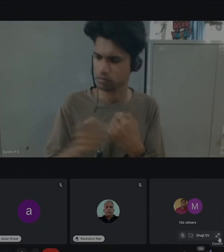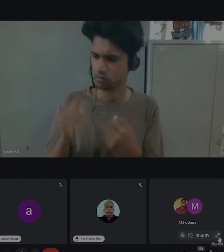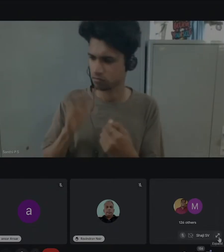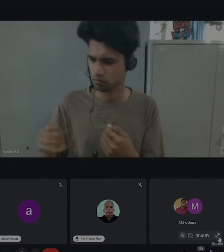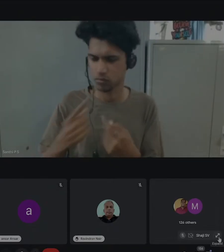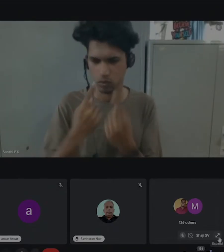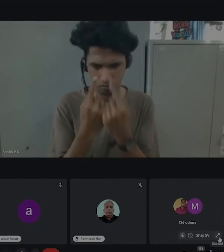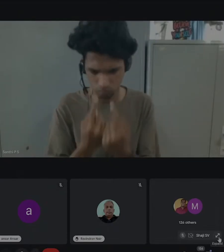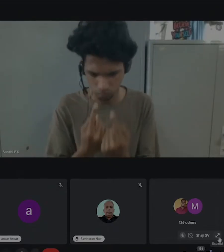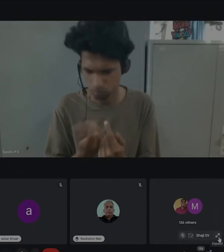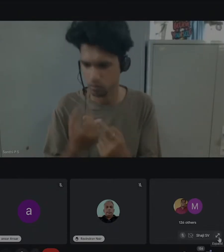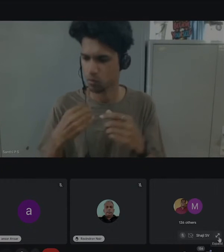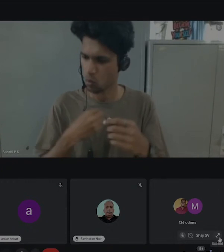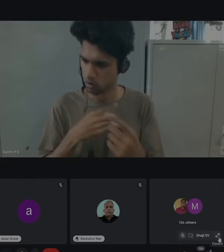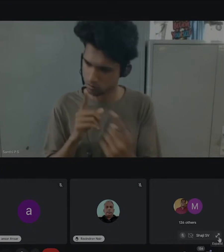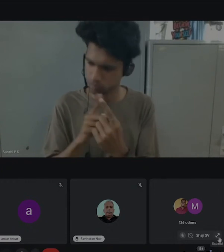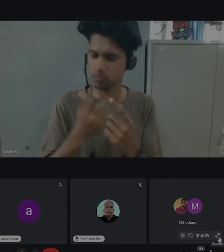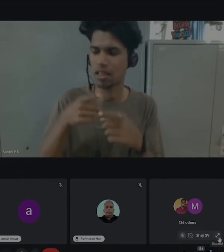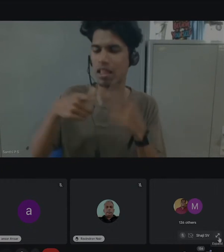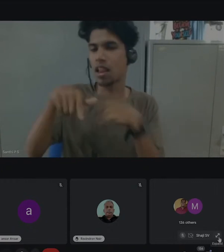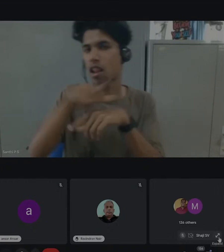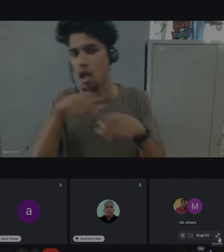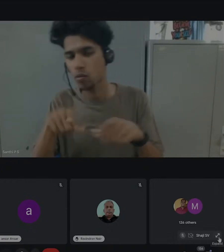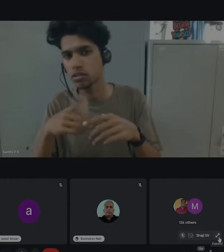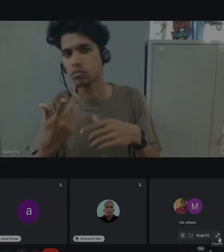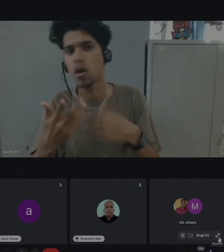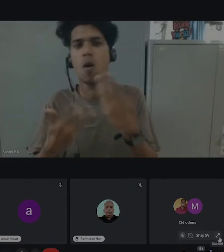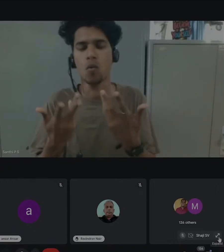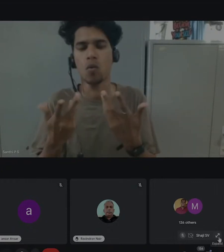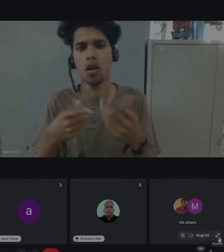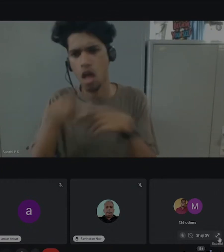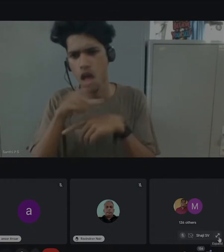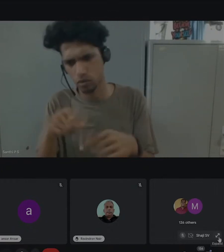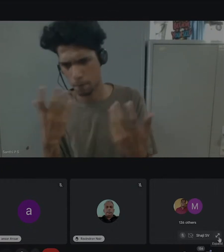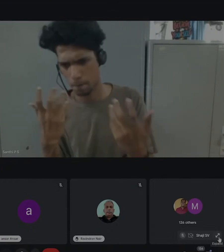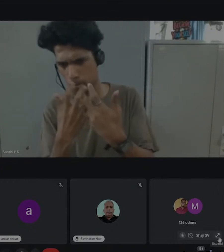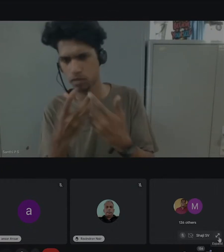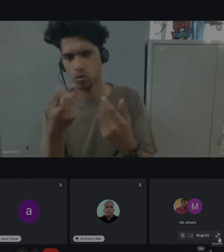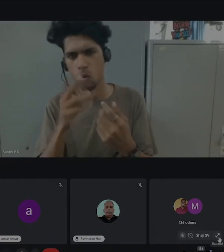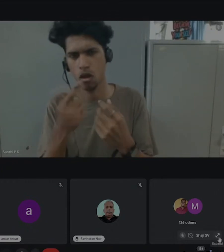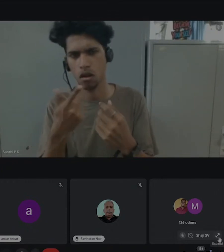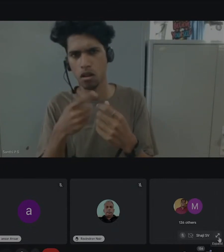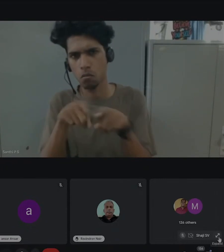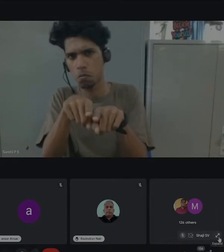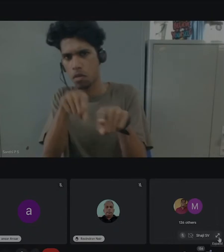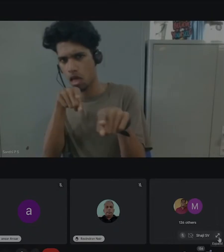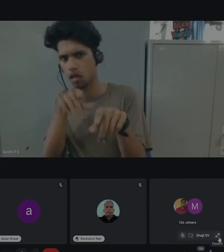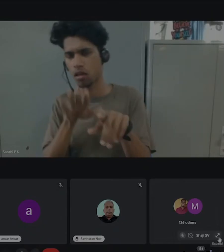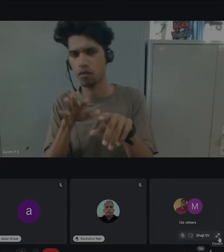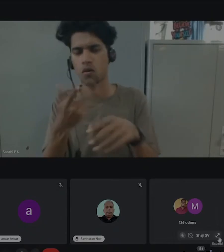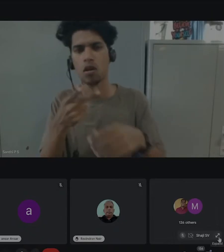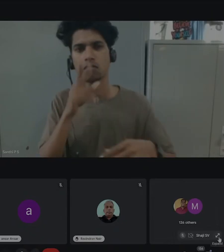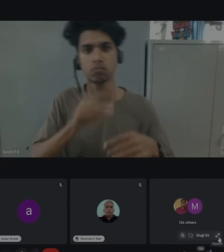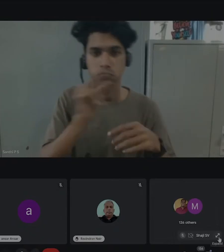പരിശോധനകൾ ചെയ്യേണ്ടതാണ്. ലാംഗ്വേജ് എത്രത്തോളം ഉണ്ട്, കുഞ്ഞിന്റെ ഏജിനനുസരിച്ച് ലാംഗ്വേജ് ഉണ്ടോ, അതോ കുറച്ച് പുറകോട്ടാണോ, അതോ ഉച്ചാരണ പ്രശ്നം മാത്രമേ